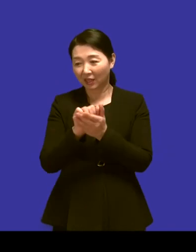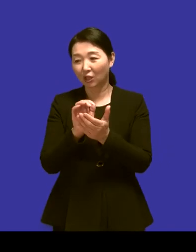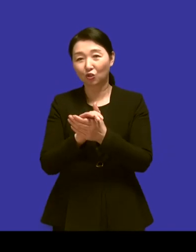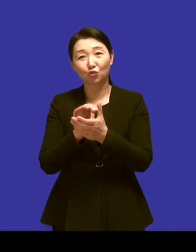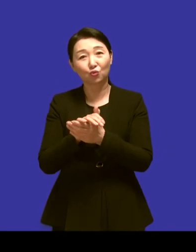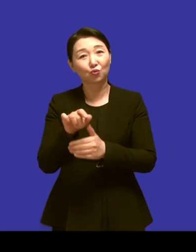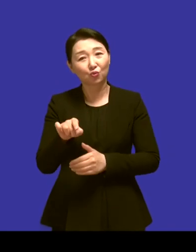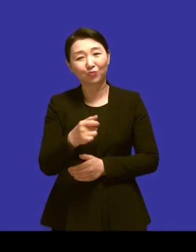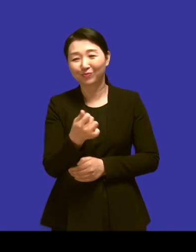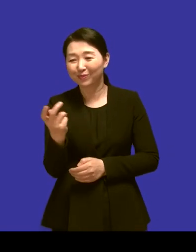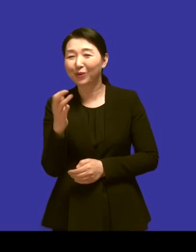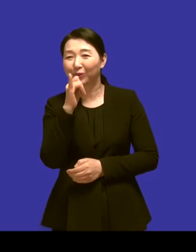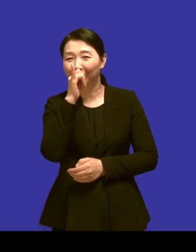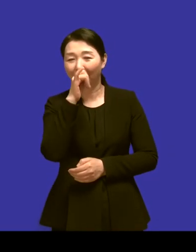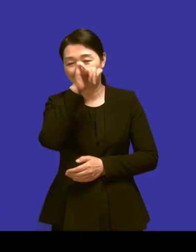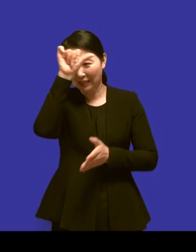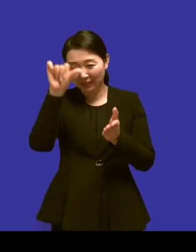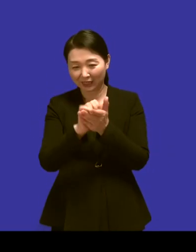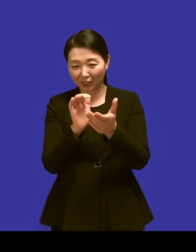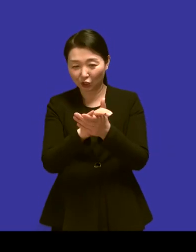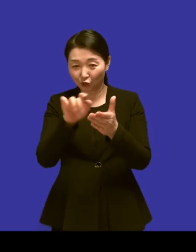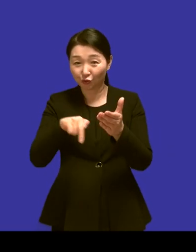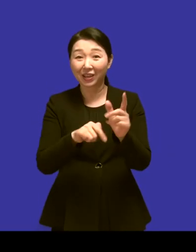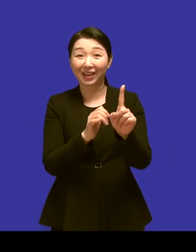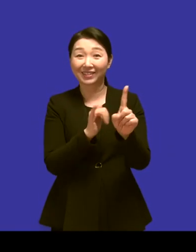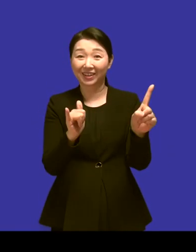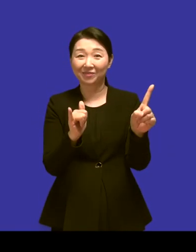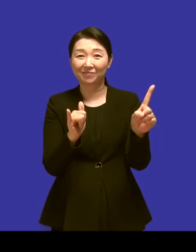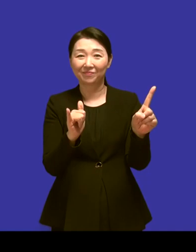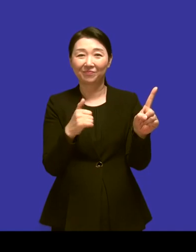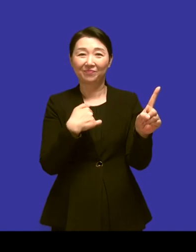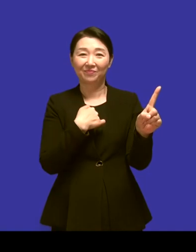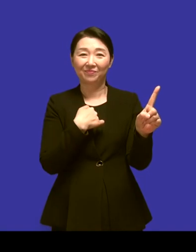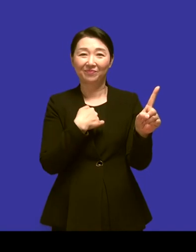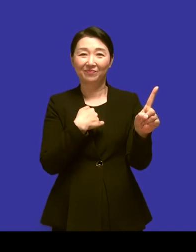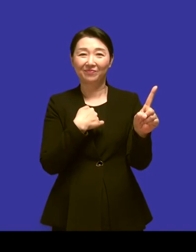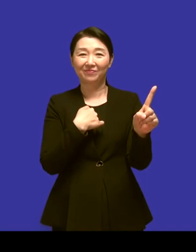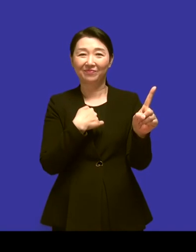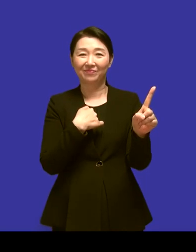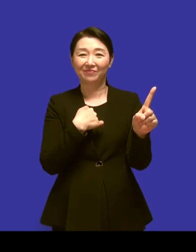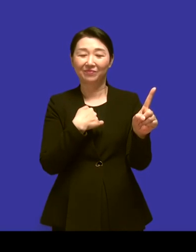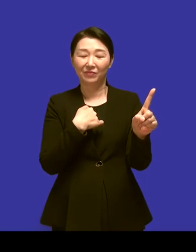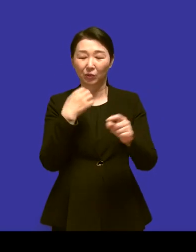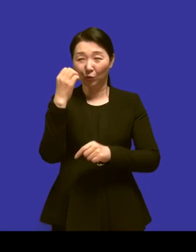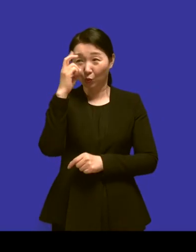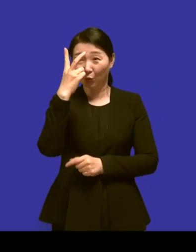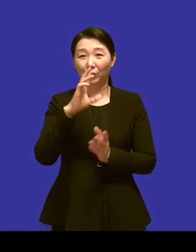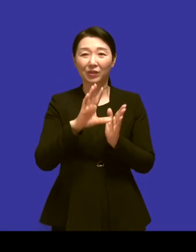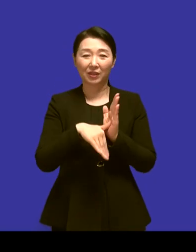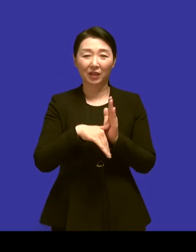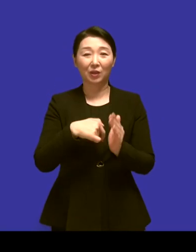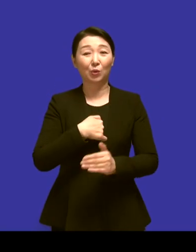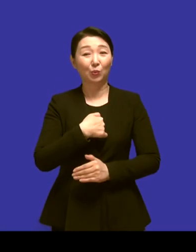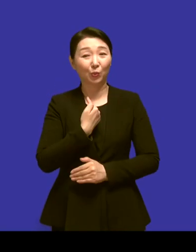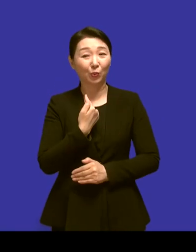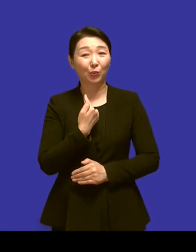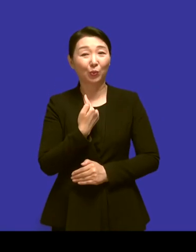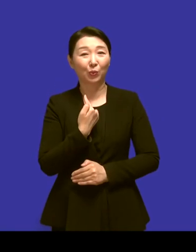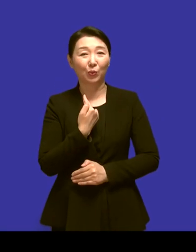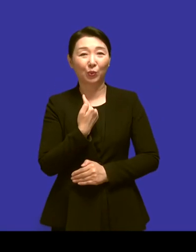친구가 몇 명 있는데 그 인생 친구 중에 한 명이 그 제가 이제 고등학교 2학년 때 혼자